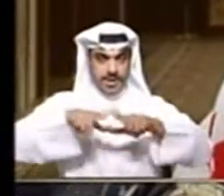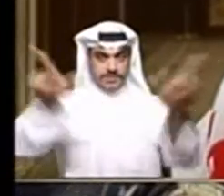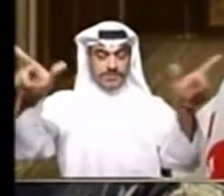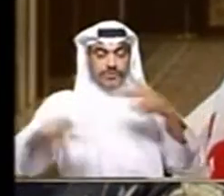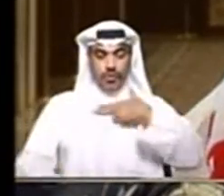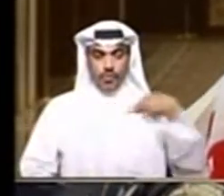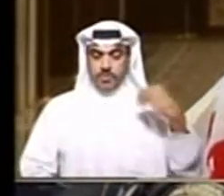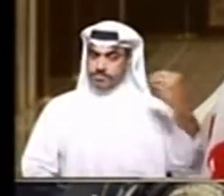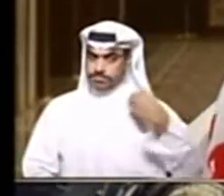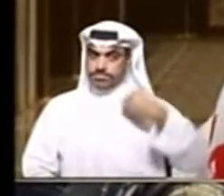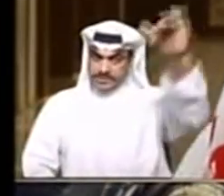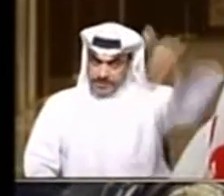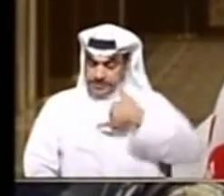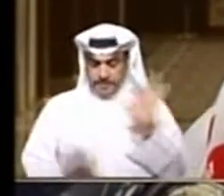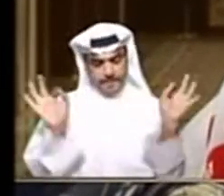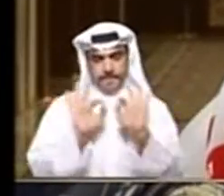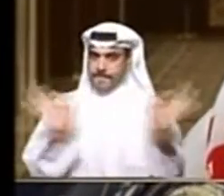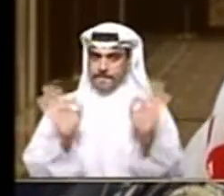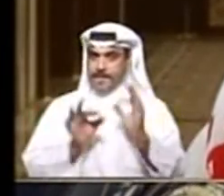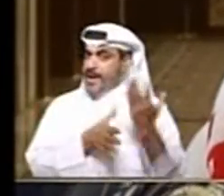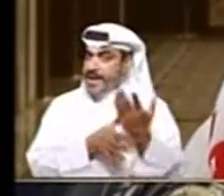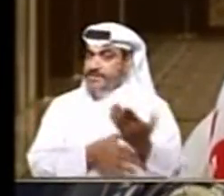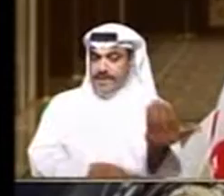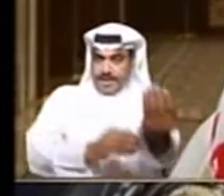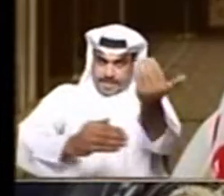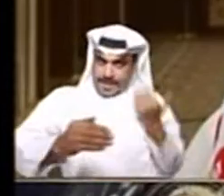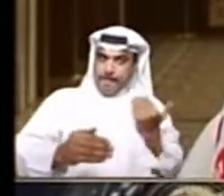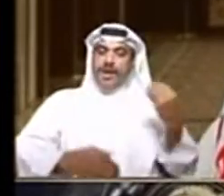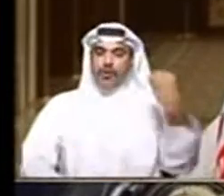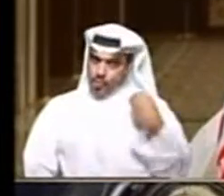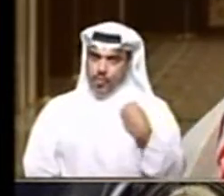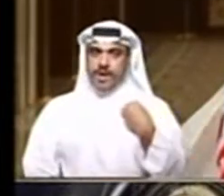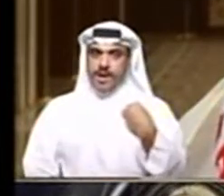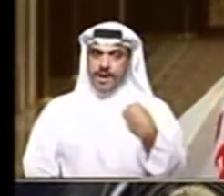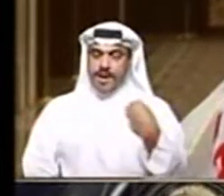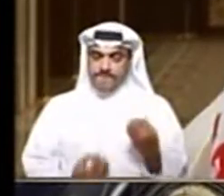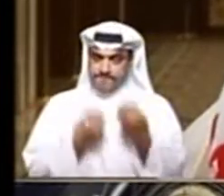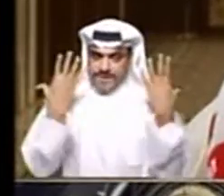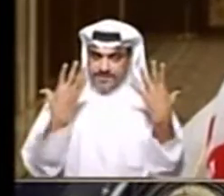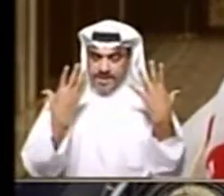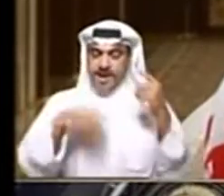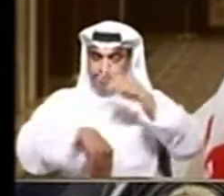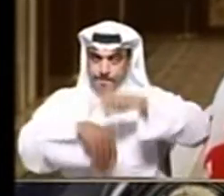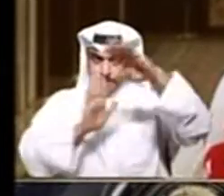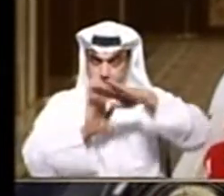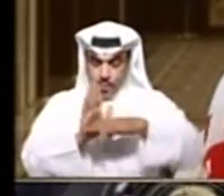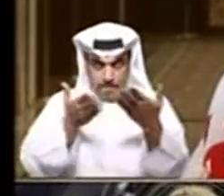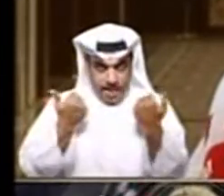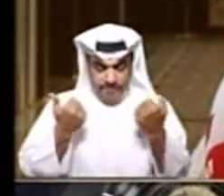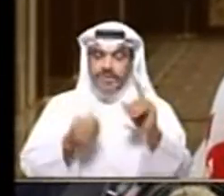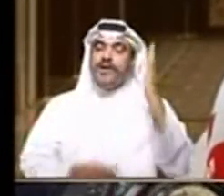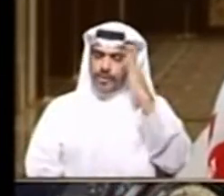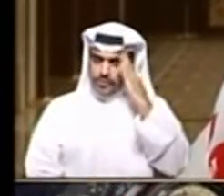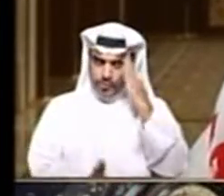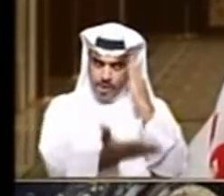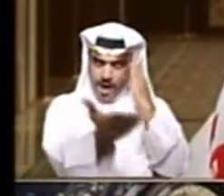بلغتني فيه، ما أعتقد الحكومة راح تحضر لأنه ما كان بناء على تنسيق مسبق كما حدث في الجلسات الخاصة. أعتقد الكل